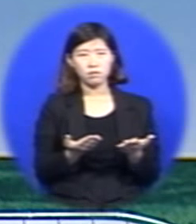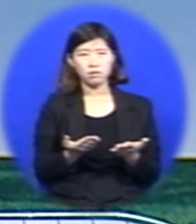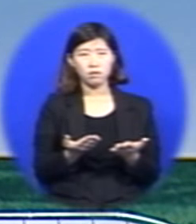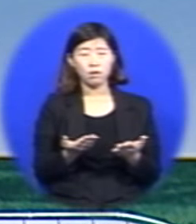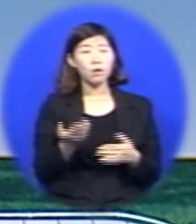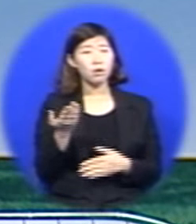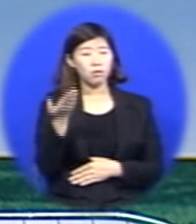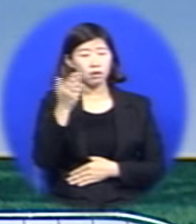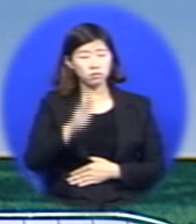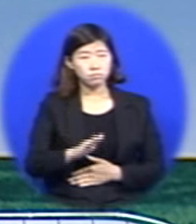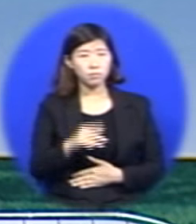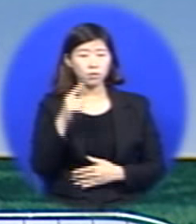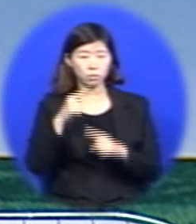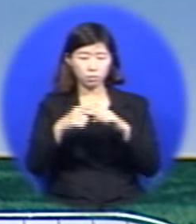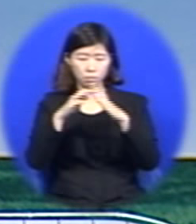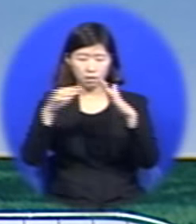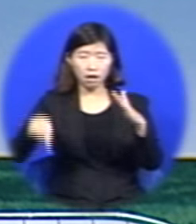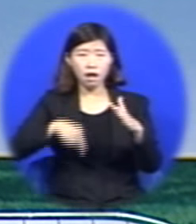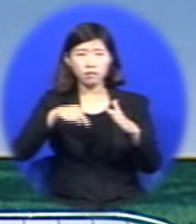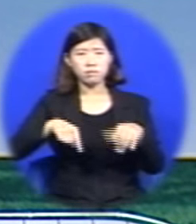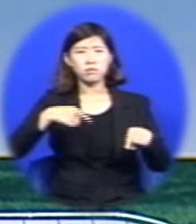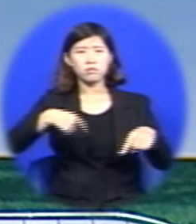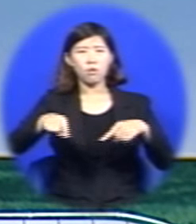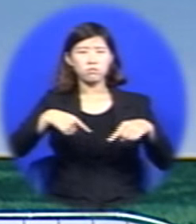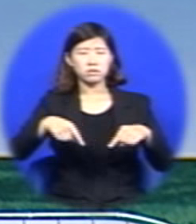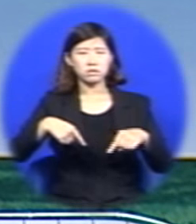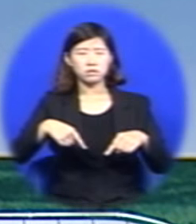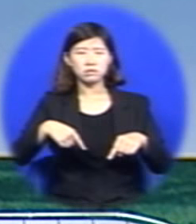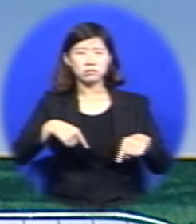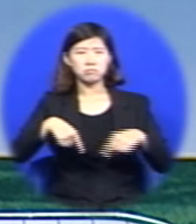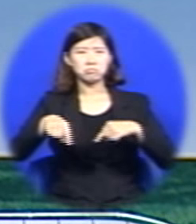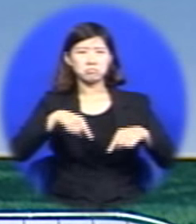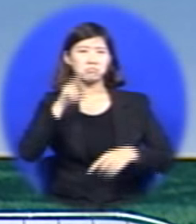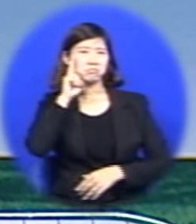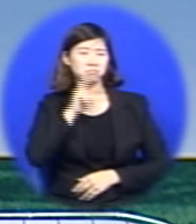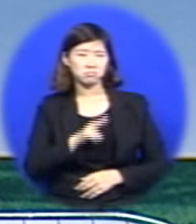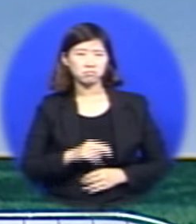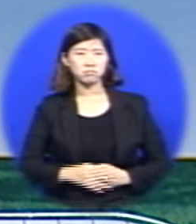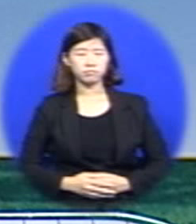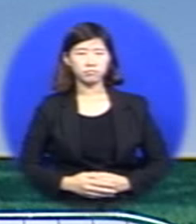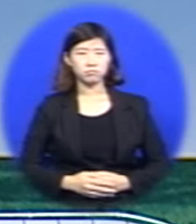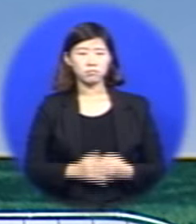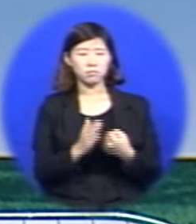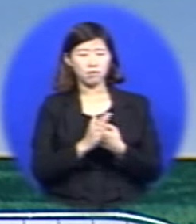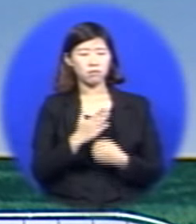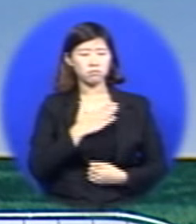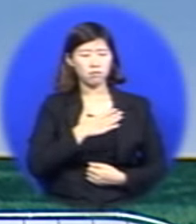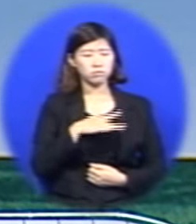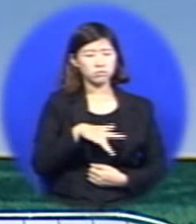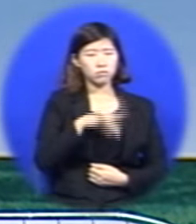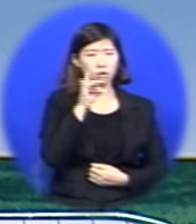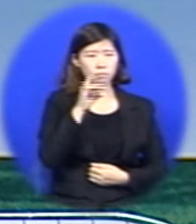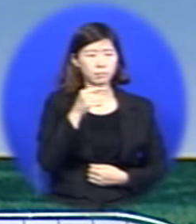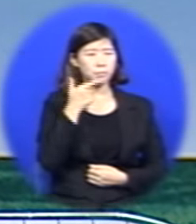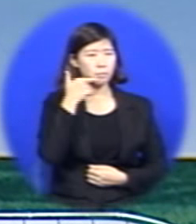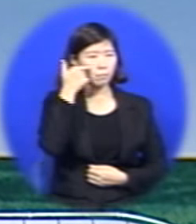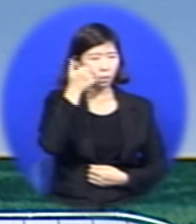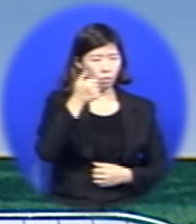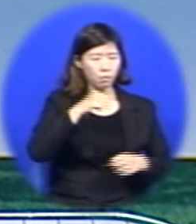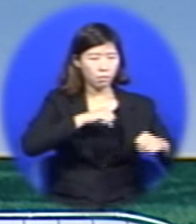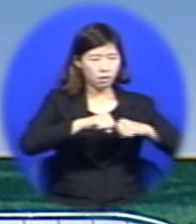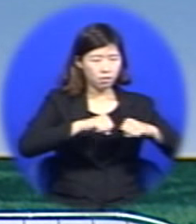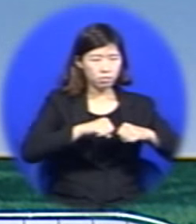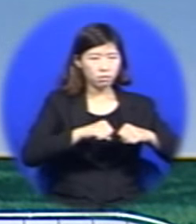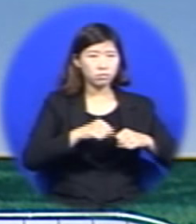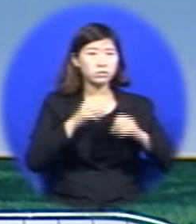정치가 굉장히 강했습니다. 그럴 때는 항상 처음 목회를 하는 전도사님들이 어려움을 많이